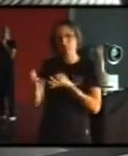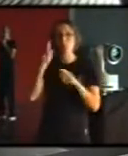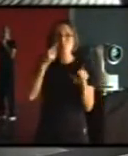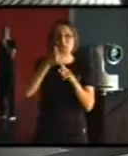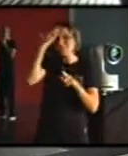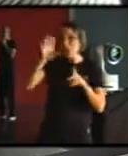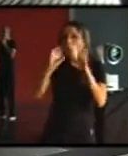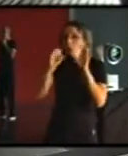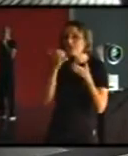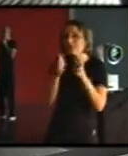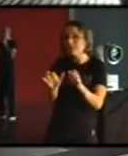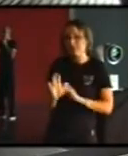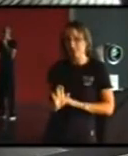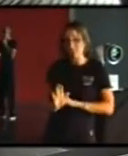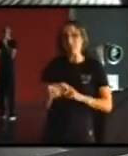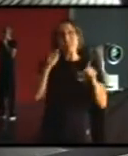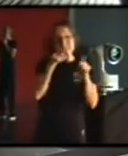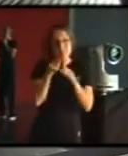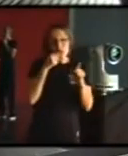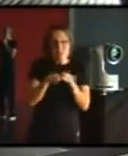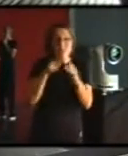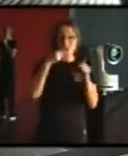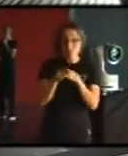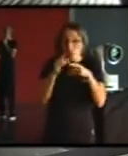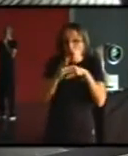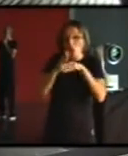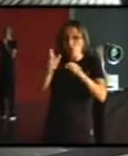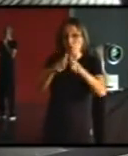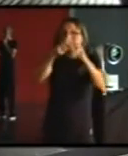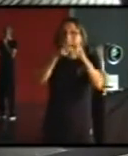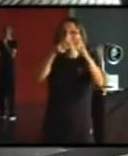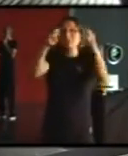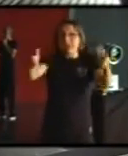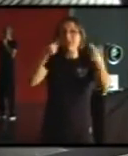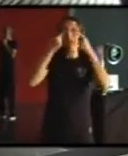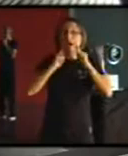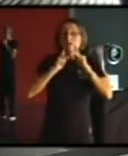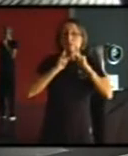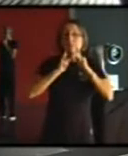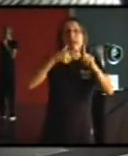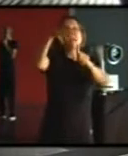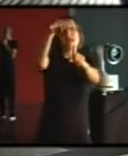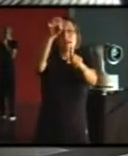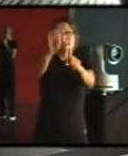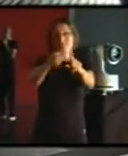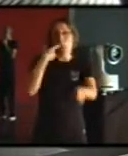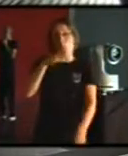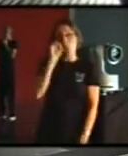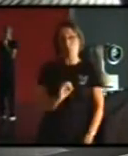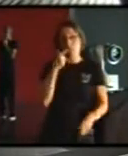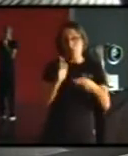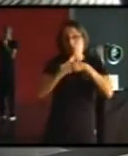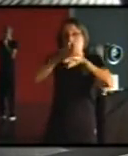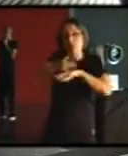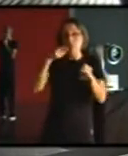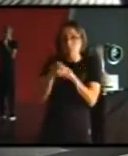les contrôles et on sort par des contrôles et on sort par le Palais des Larmes. On attend des éternités,